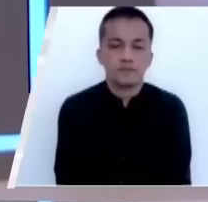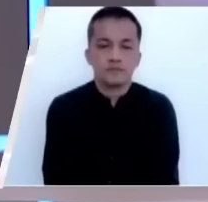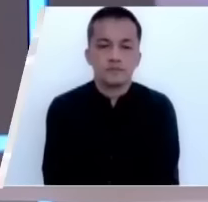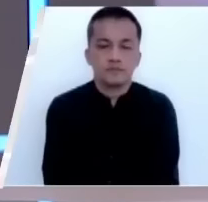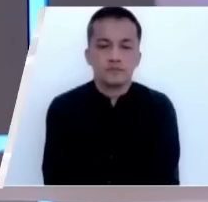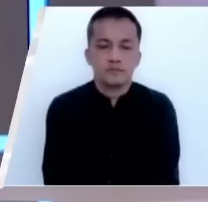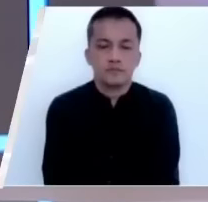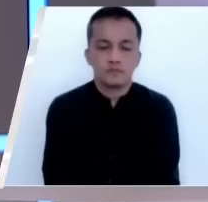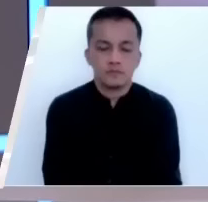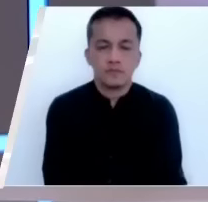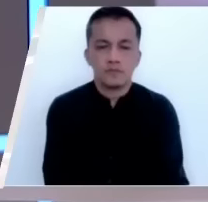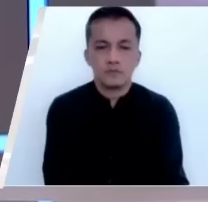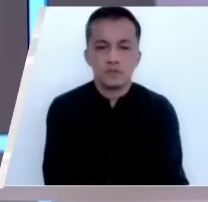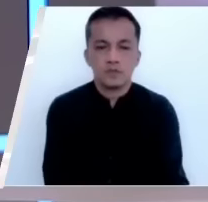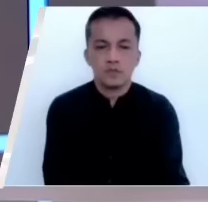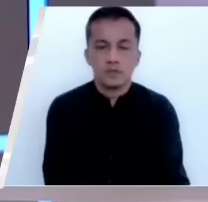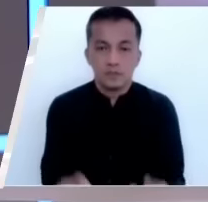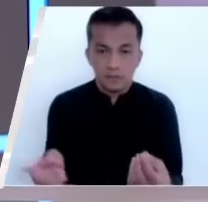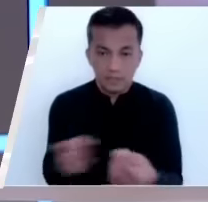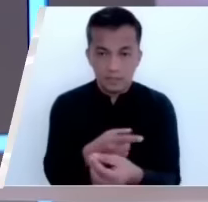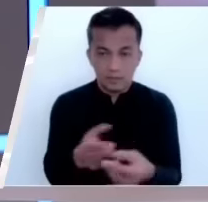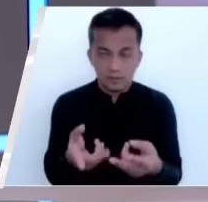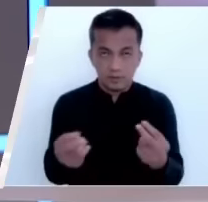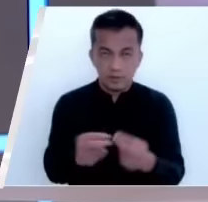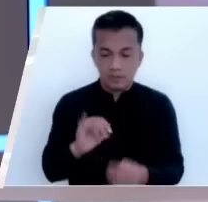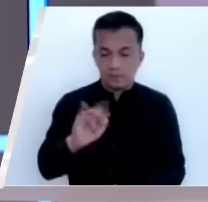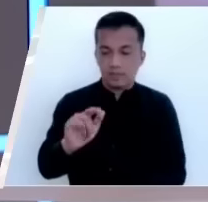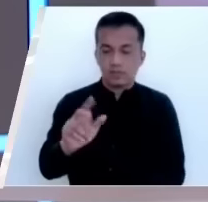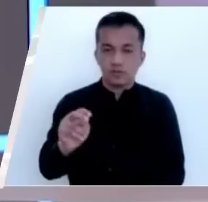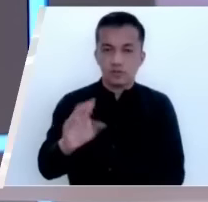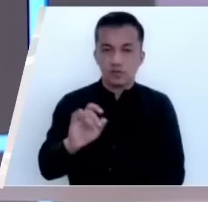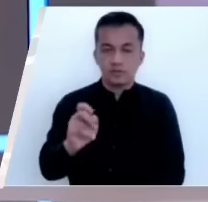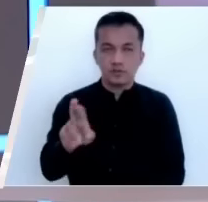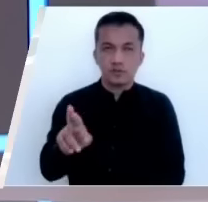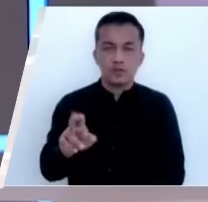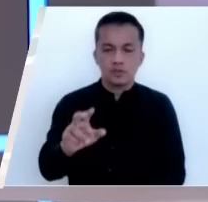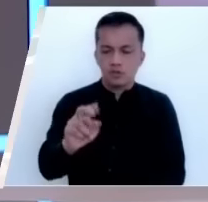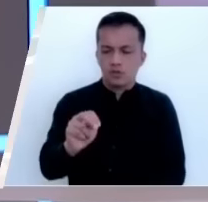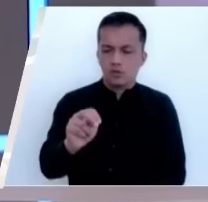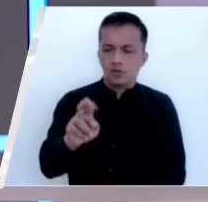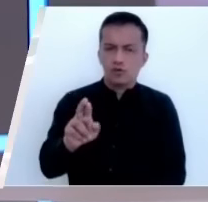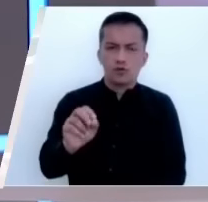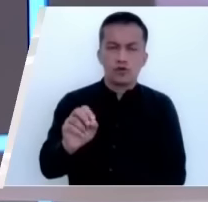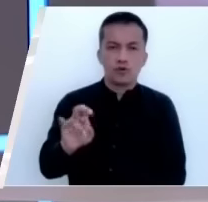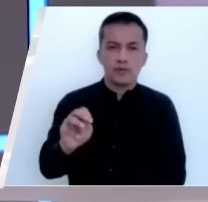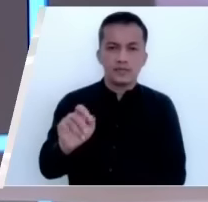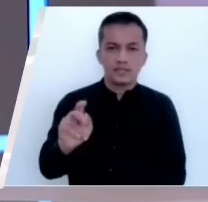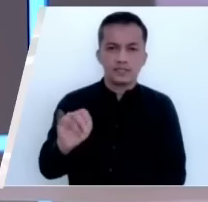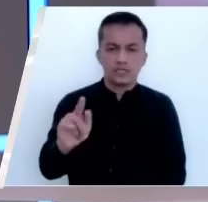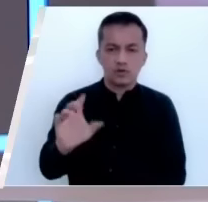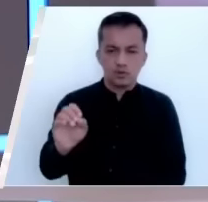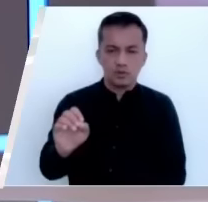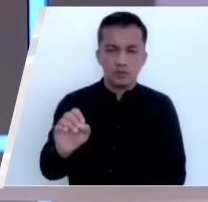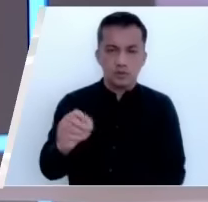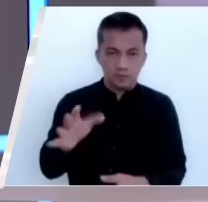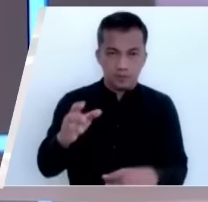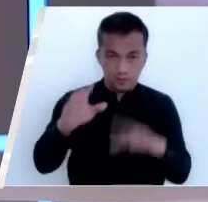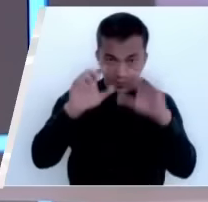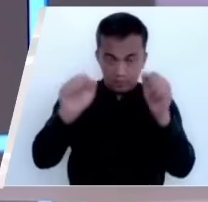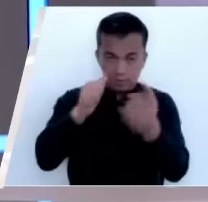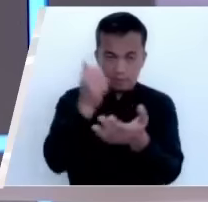Sibak na sa pwesto si Immigration Commissioner Norman Tansingco matapos aprubahan ng Pangulo ang rekomendasyon ng